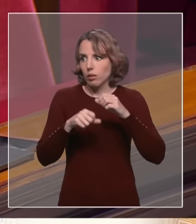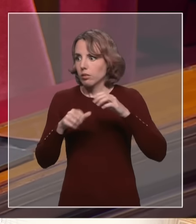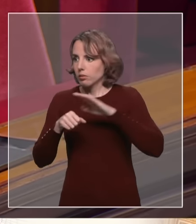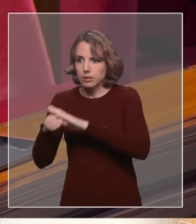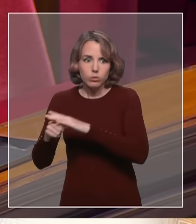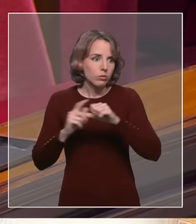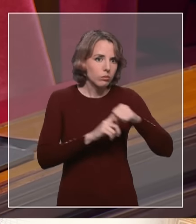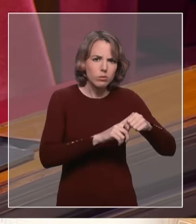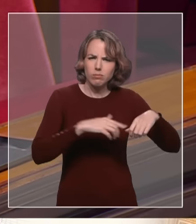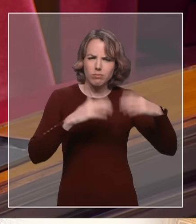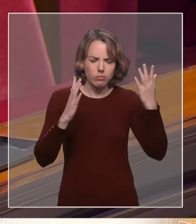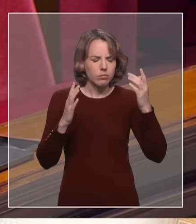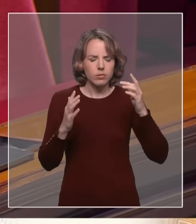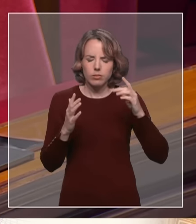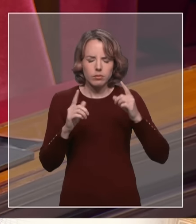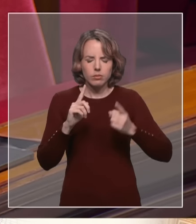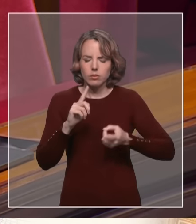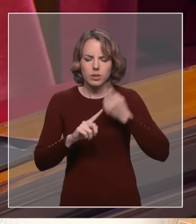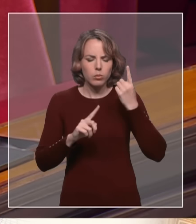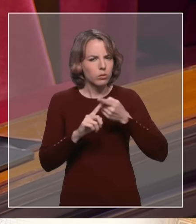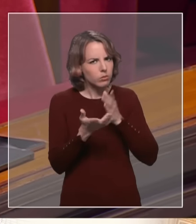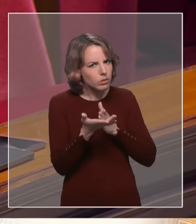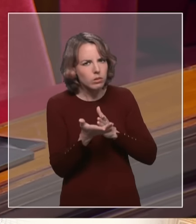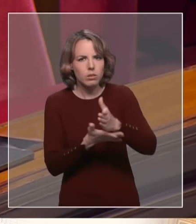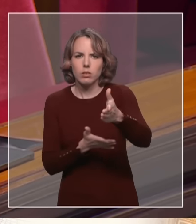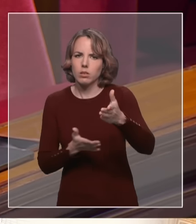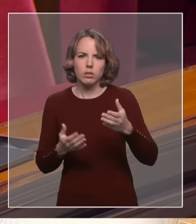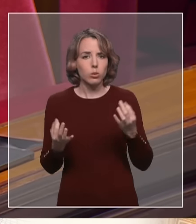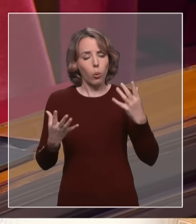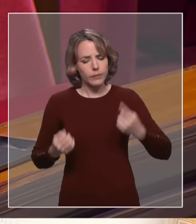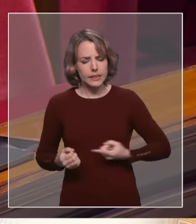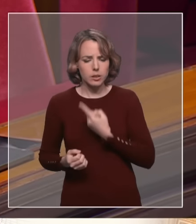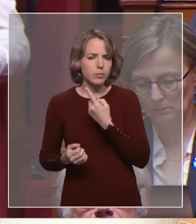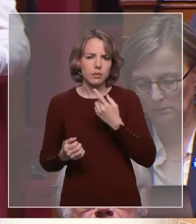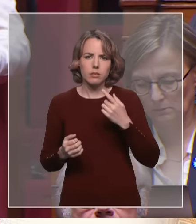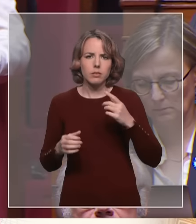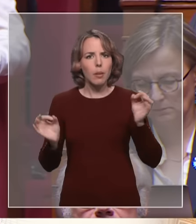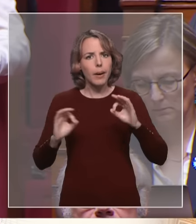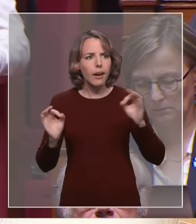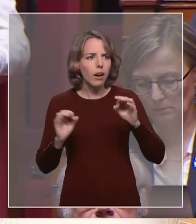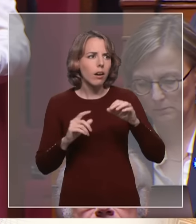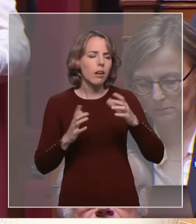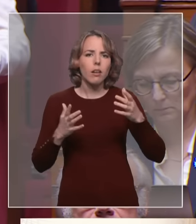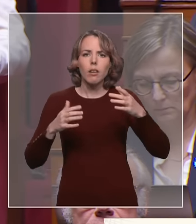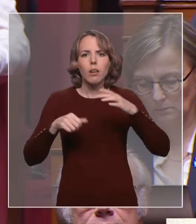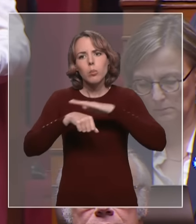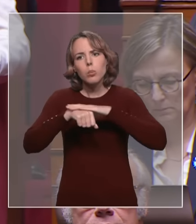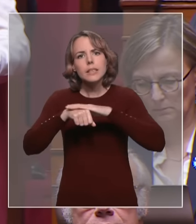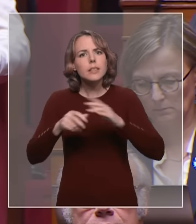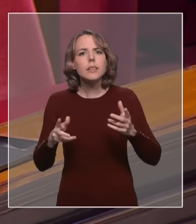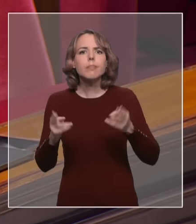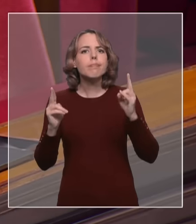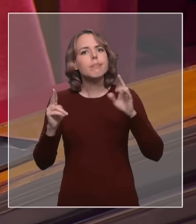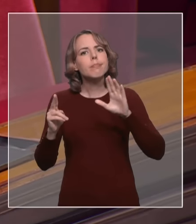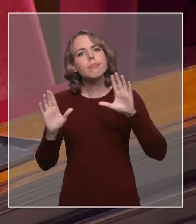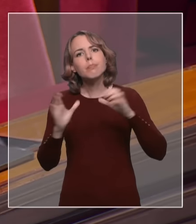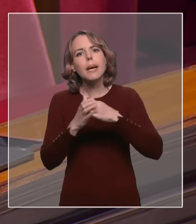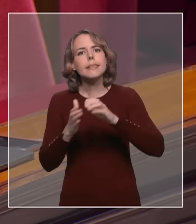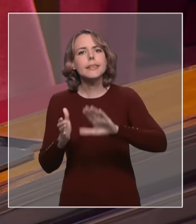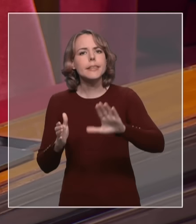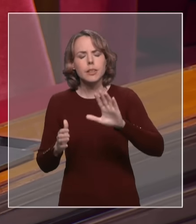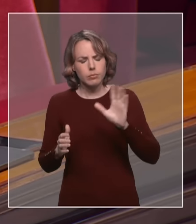Les victimes, les vies brisées, les drames humains n'ont pas d'étiquette politique, n'ont pas de parti pris partisan. Nous devons tous être